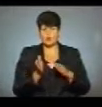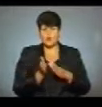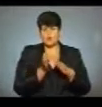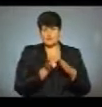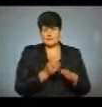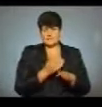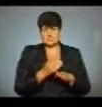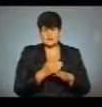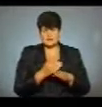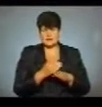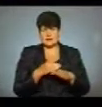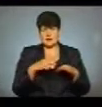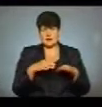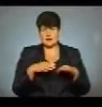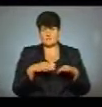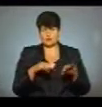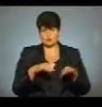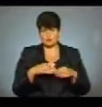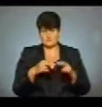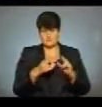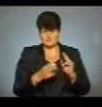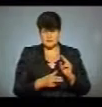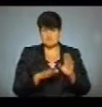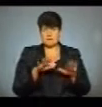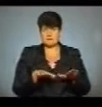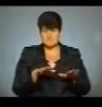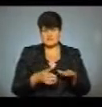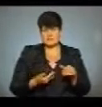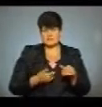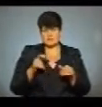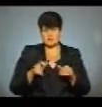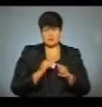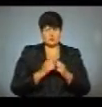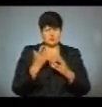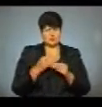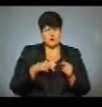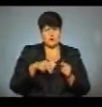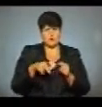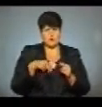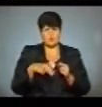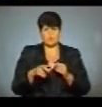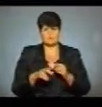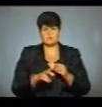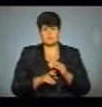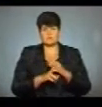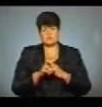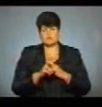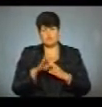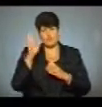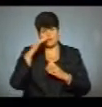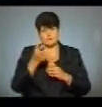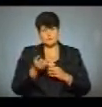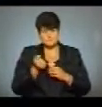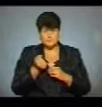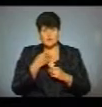частину автомобільного моста. Місцевий житель Анатолій Троїцький щодня ходить через міст до каплички по воду. Розповідає,